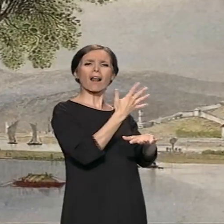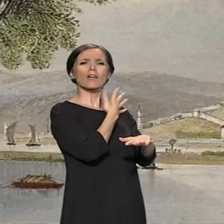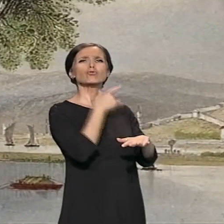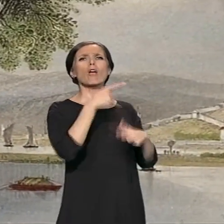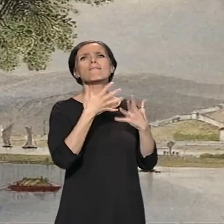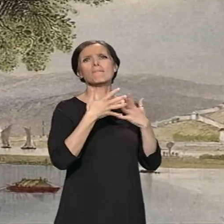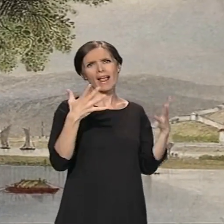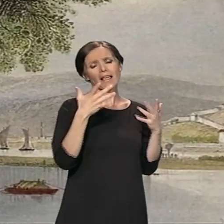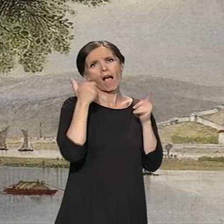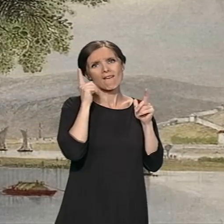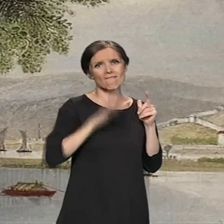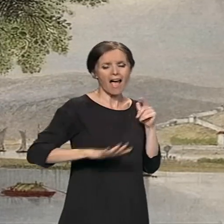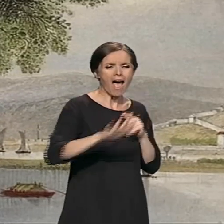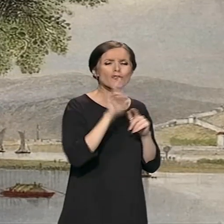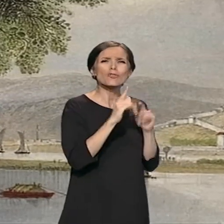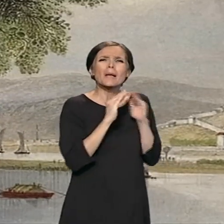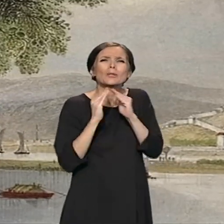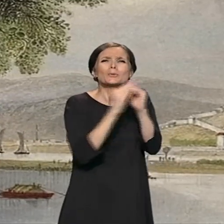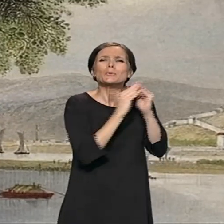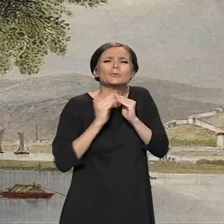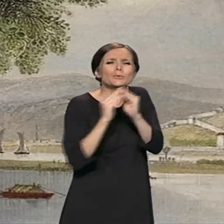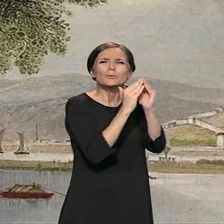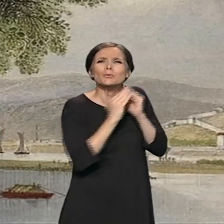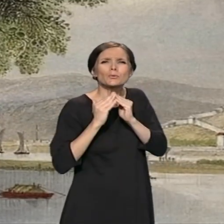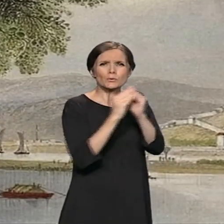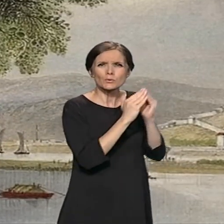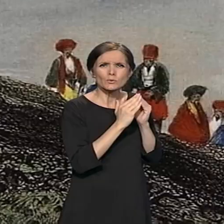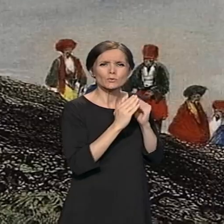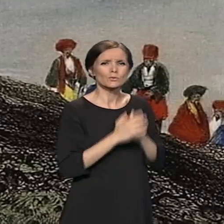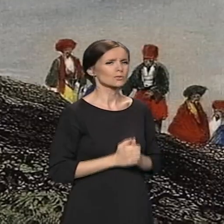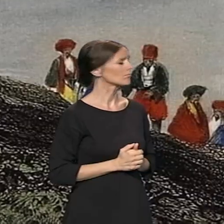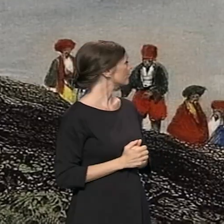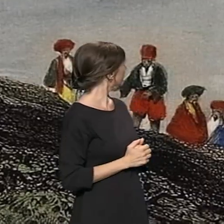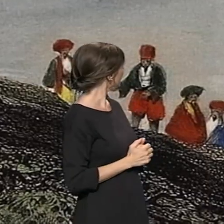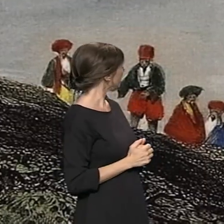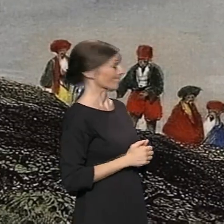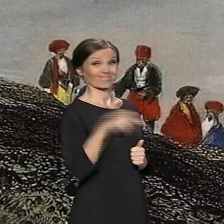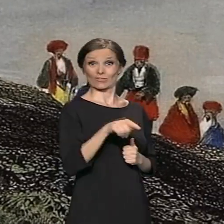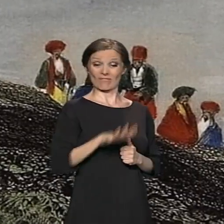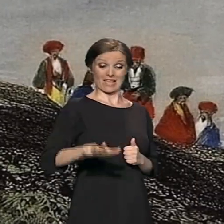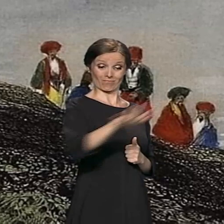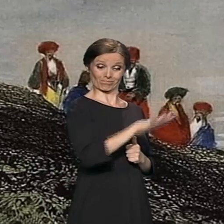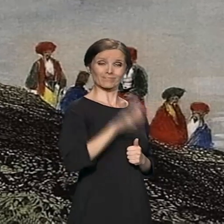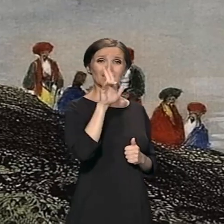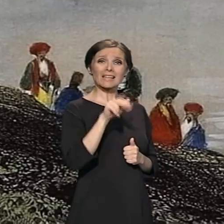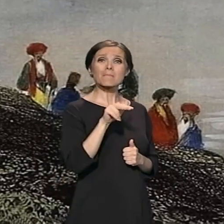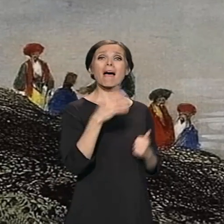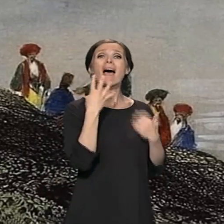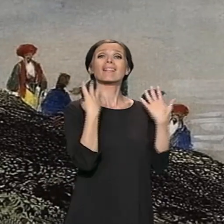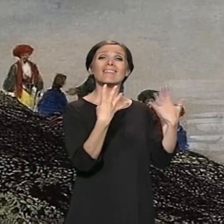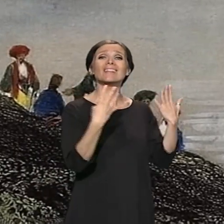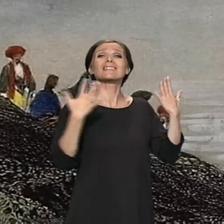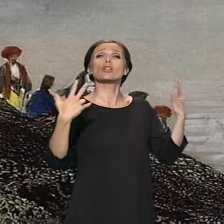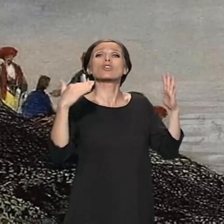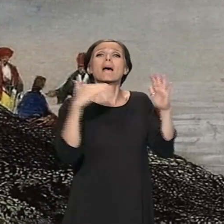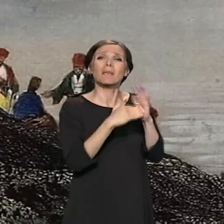u kojoj su kuće nanizane jedne iznad druge. U ovom šeheru ima 98.000